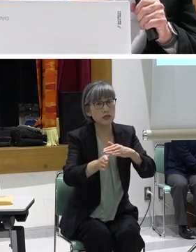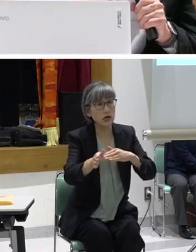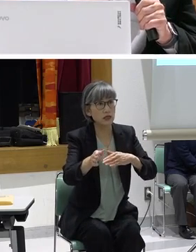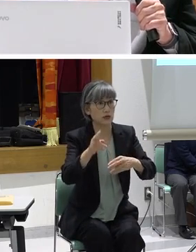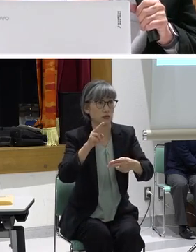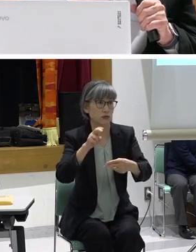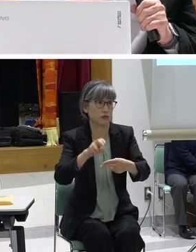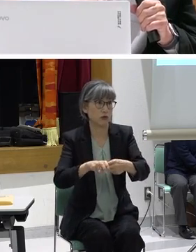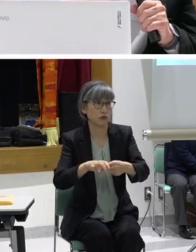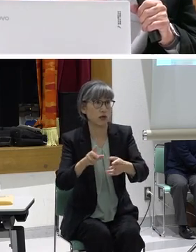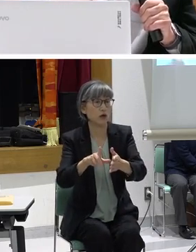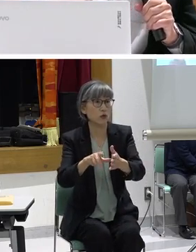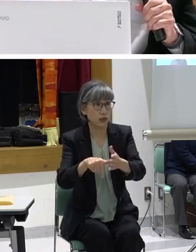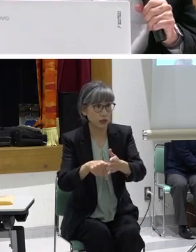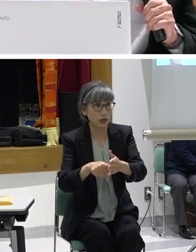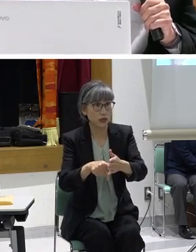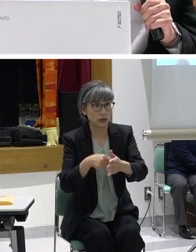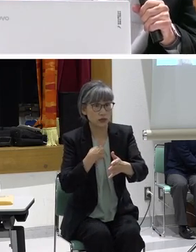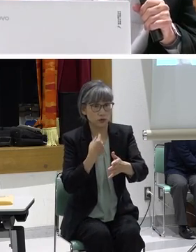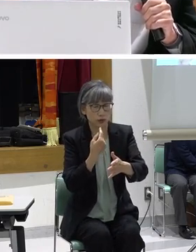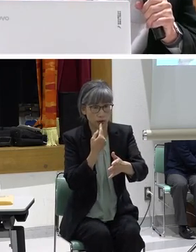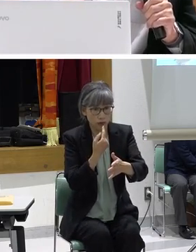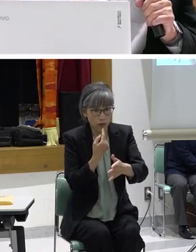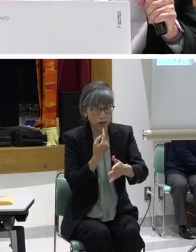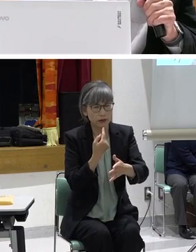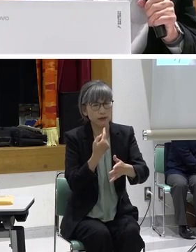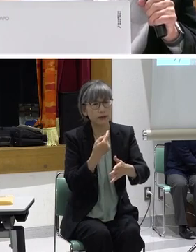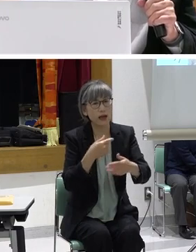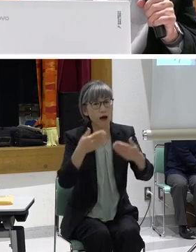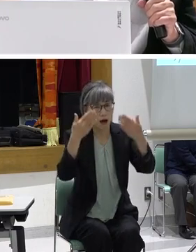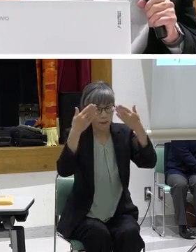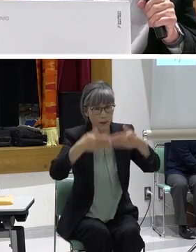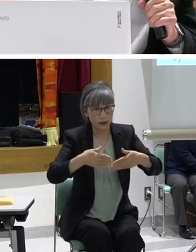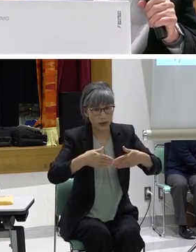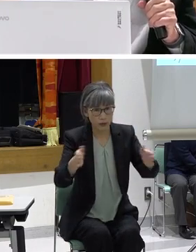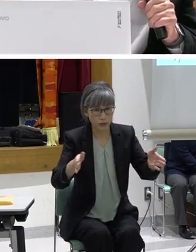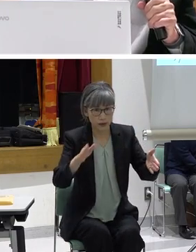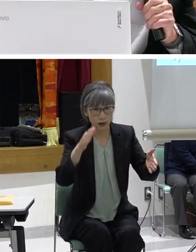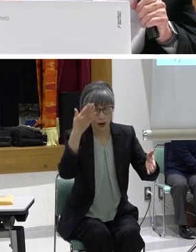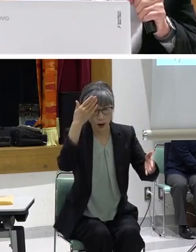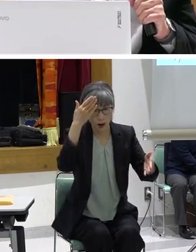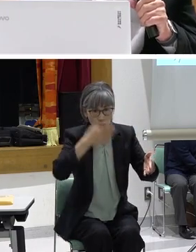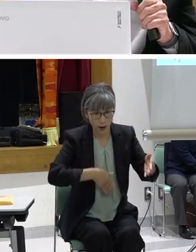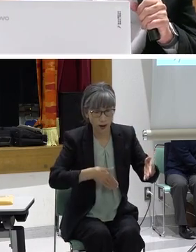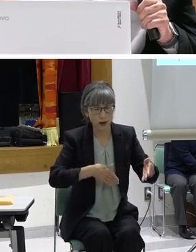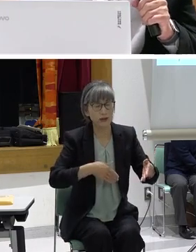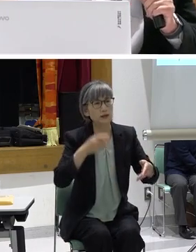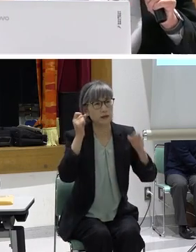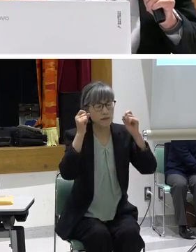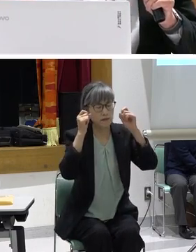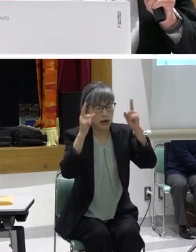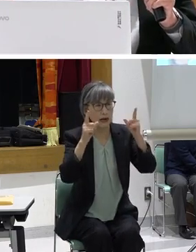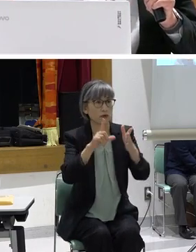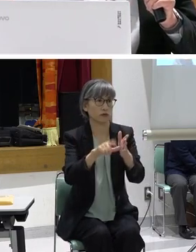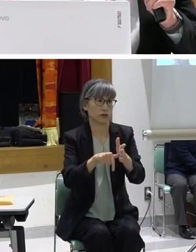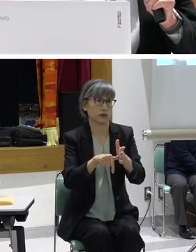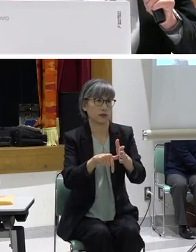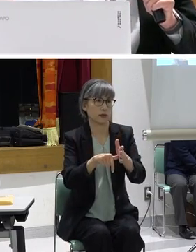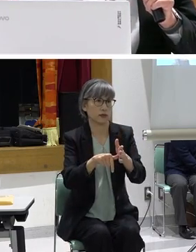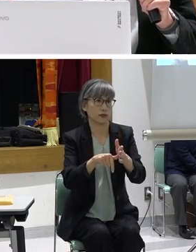がね、自分にとってこうバリアフリーの関心の原点だなというふうに思うんですね。それま